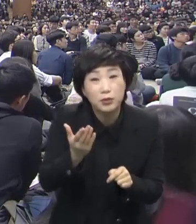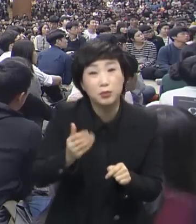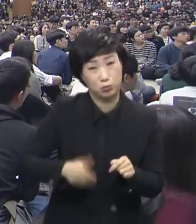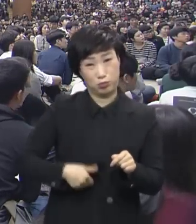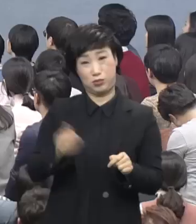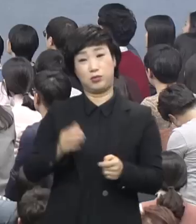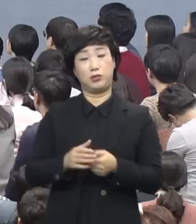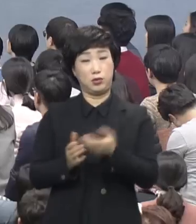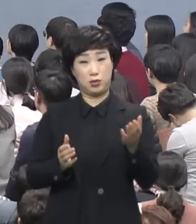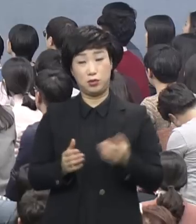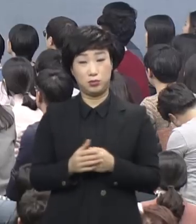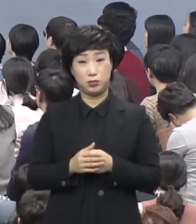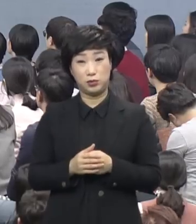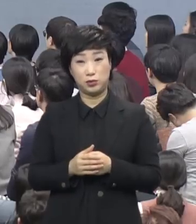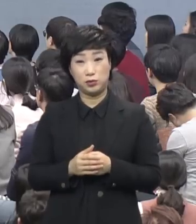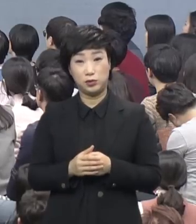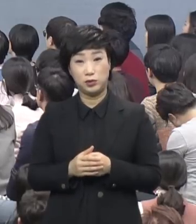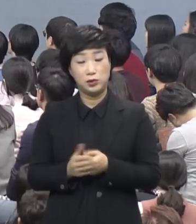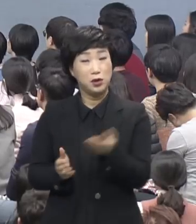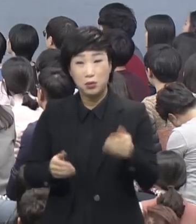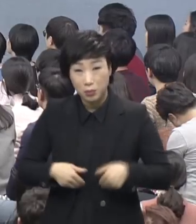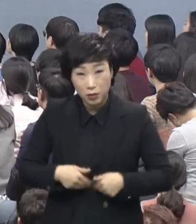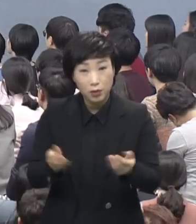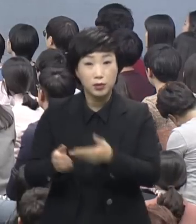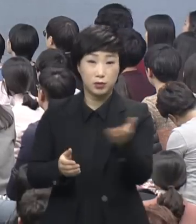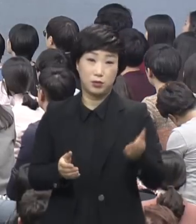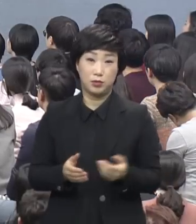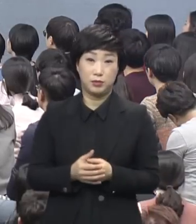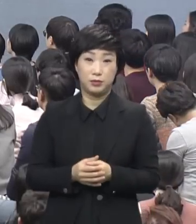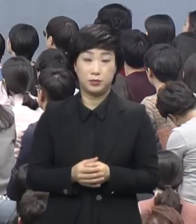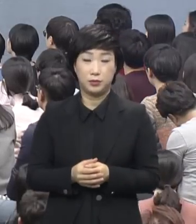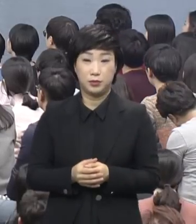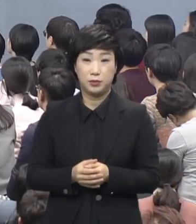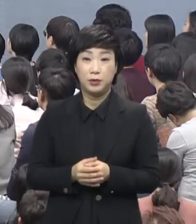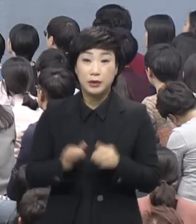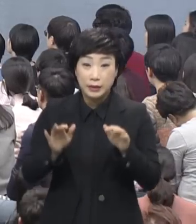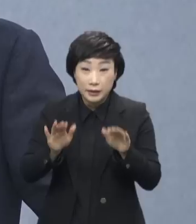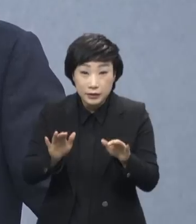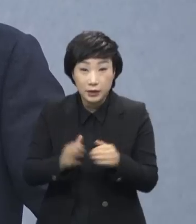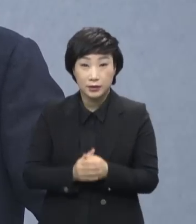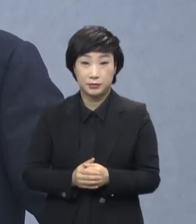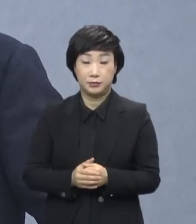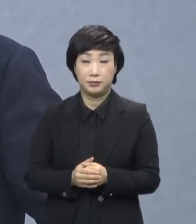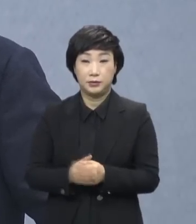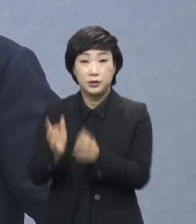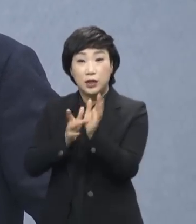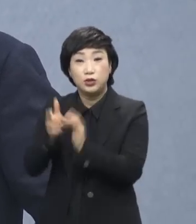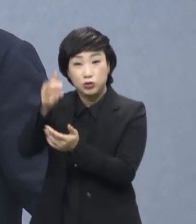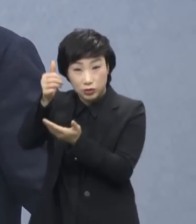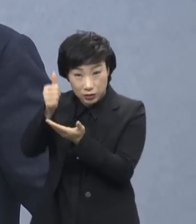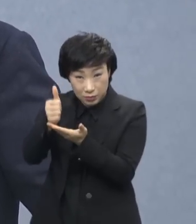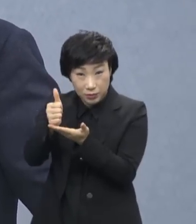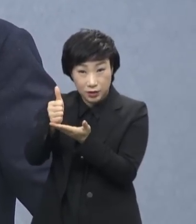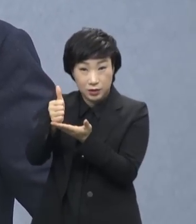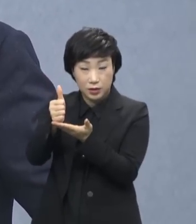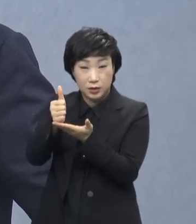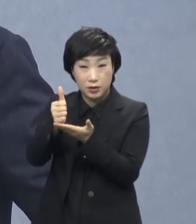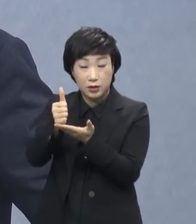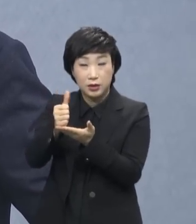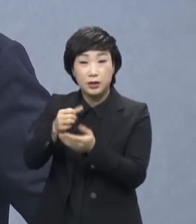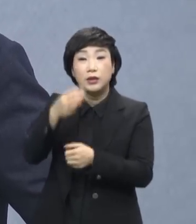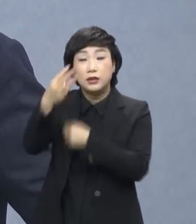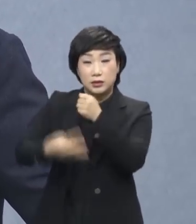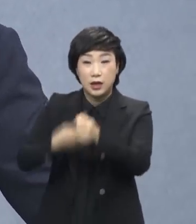없어야 되죠. 없어야 되죠. 그러니까 예수님이